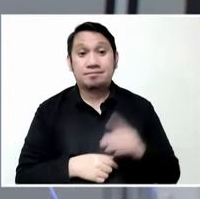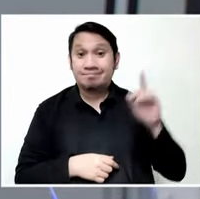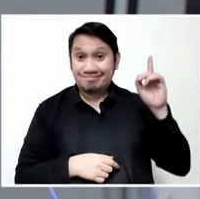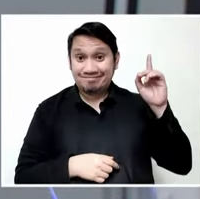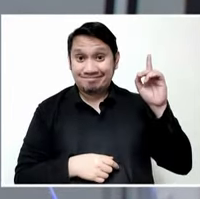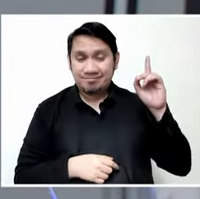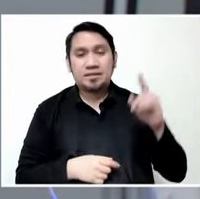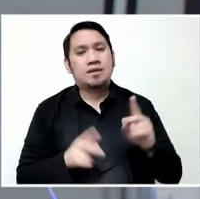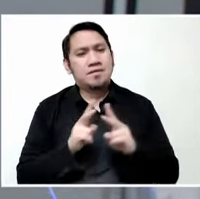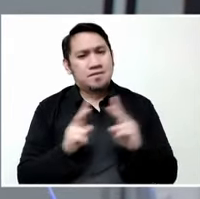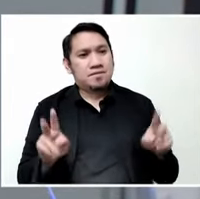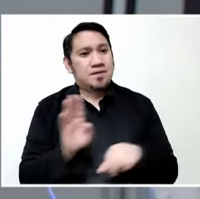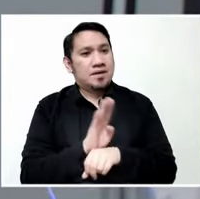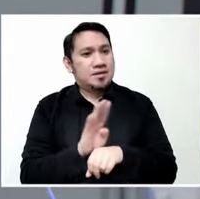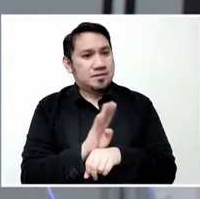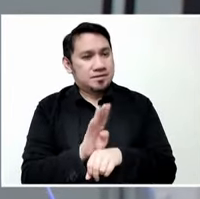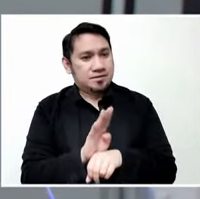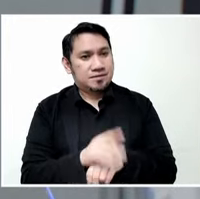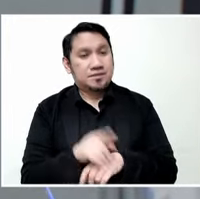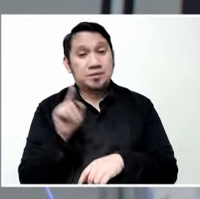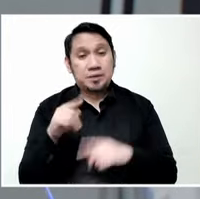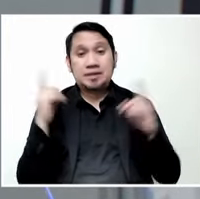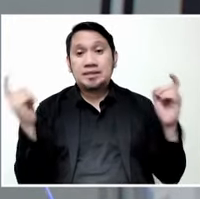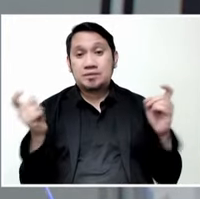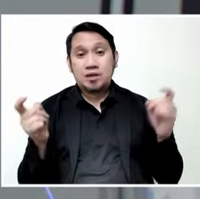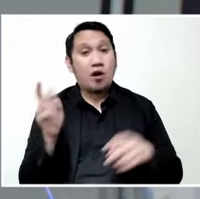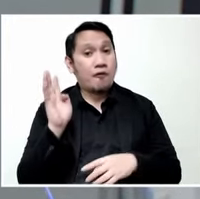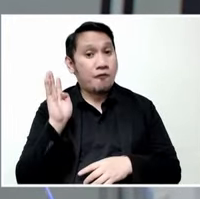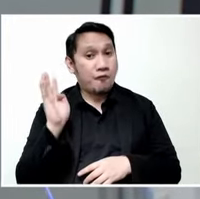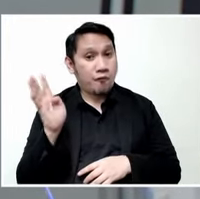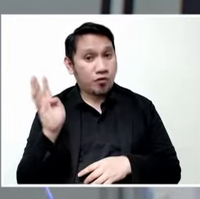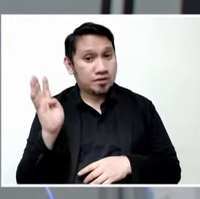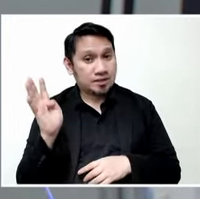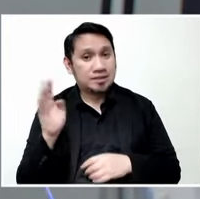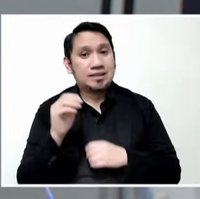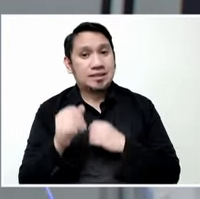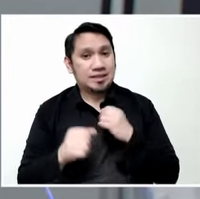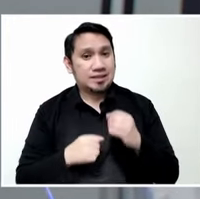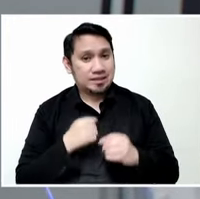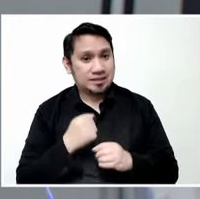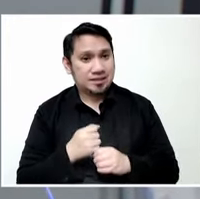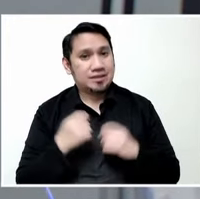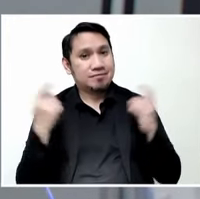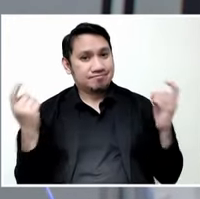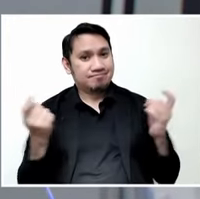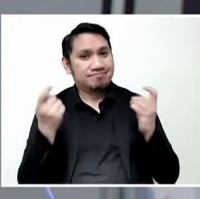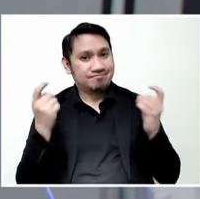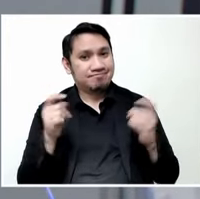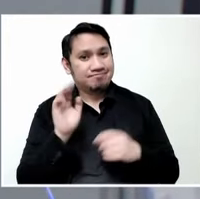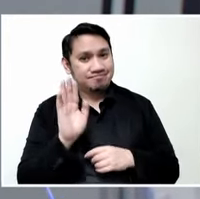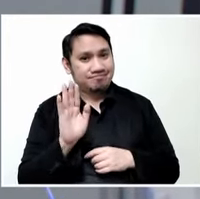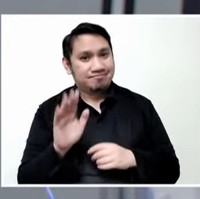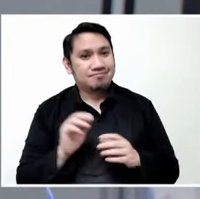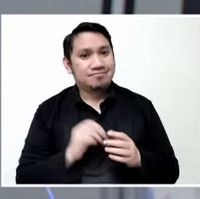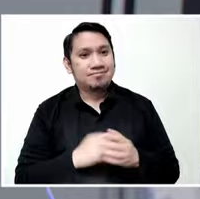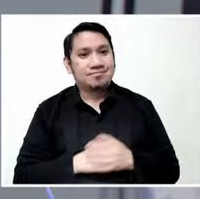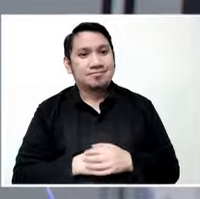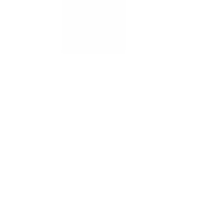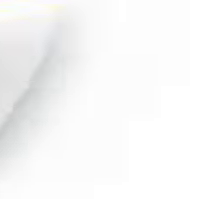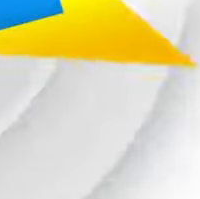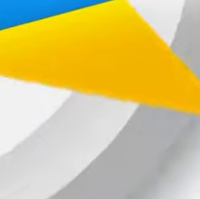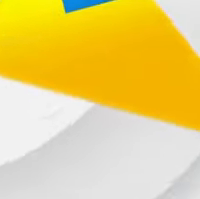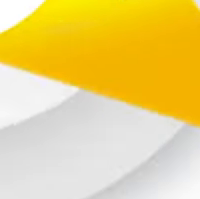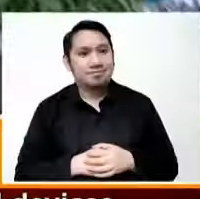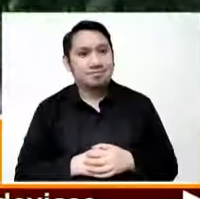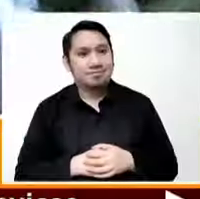Gary Valenciano dahil sa selebrasyon ng kanyang 40th year sa entertainment industry. Nagpapatrol, Ganiel Krishnan.